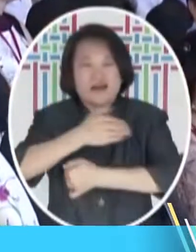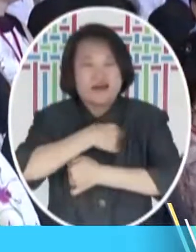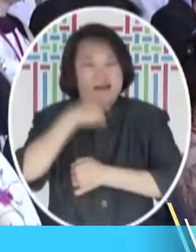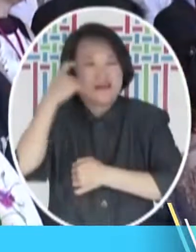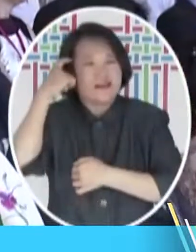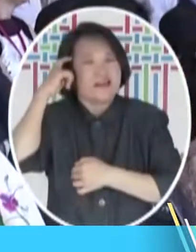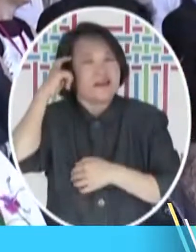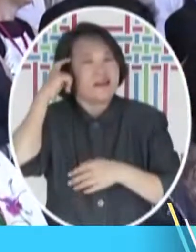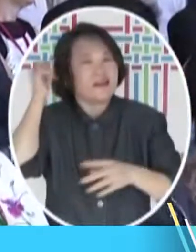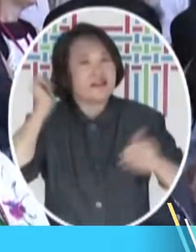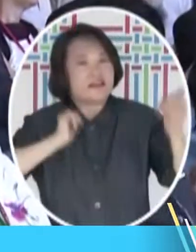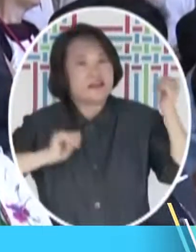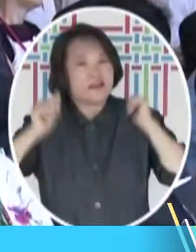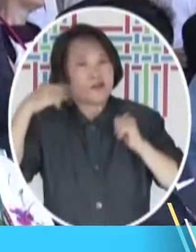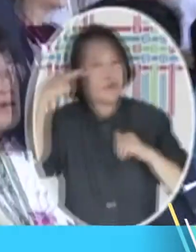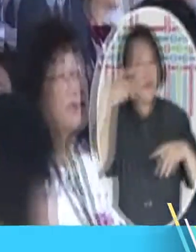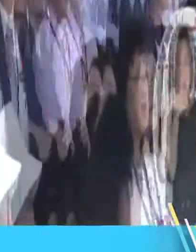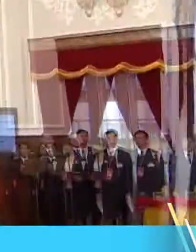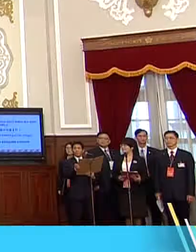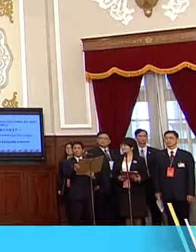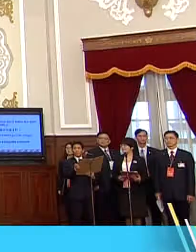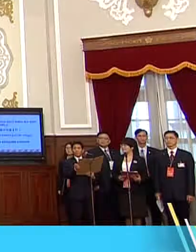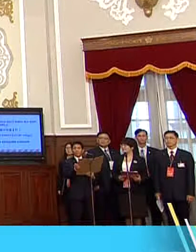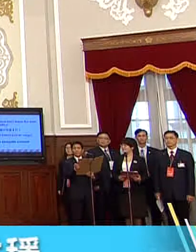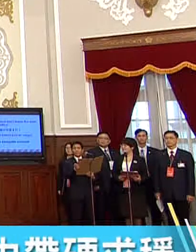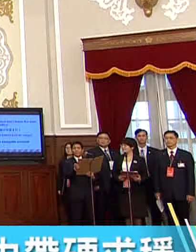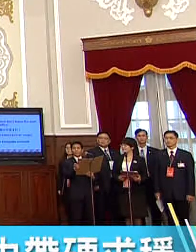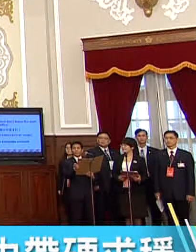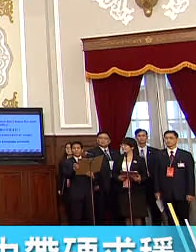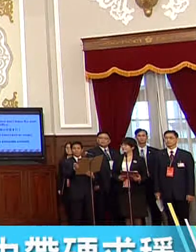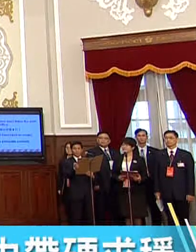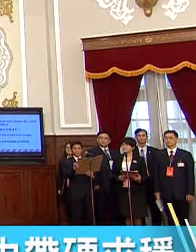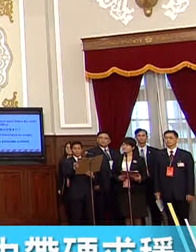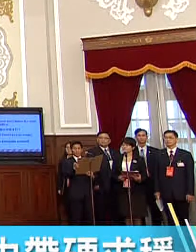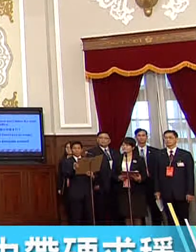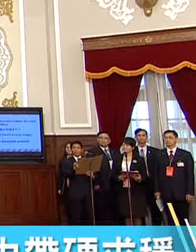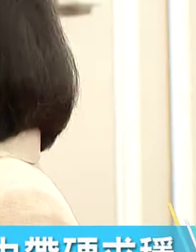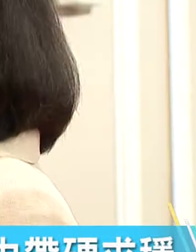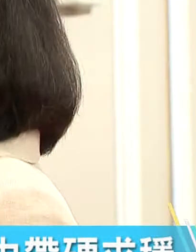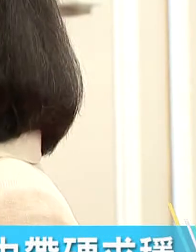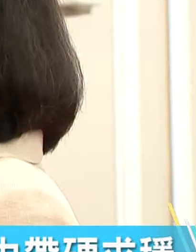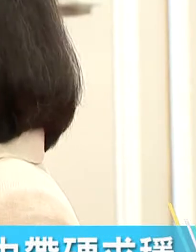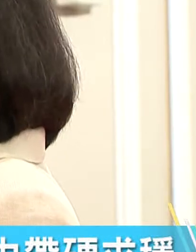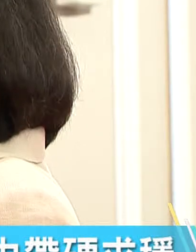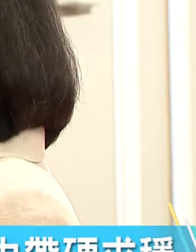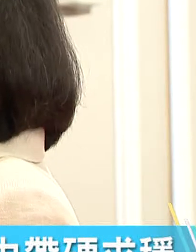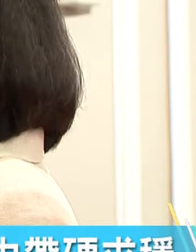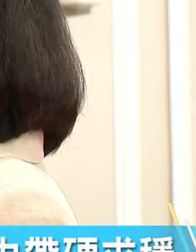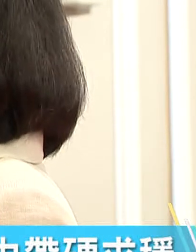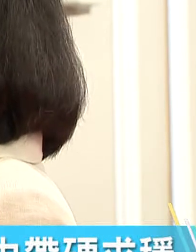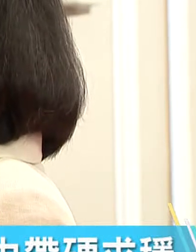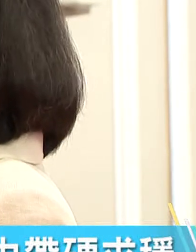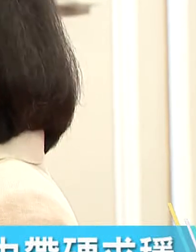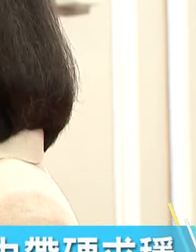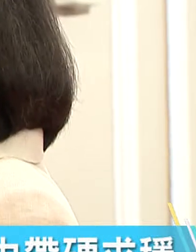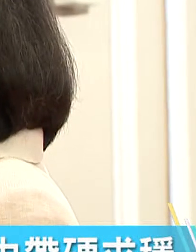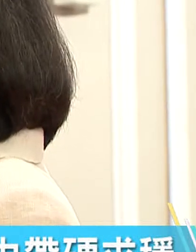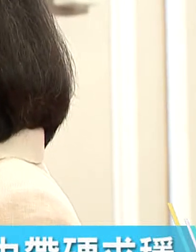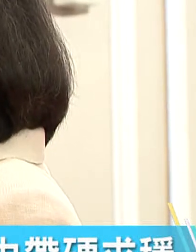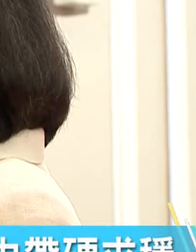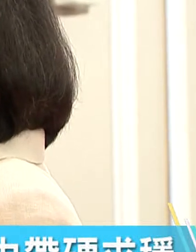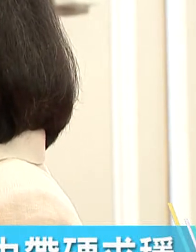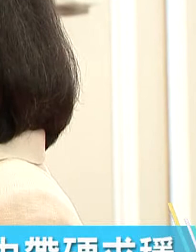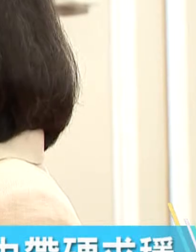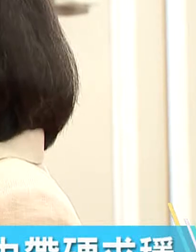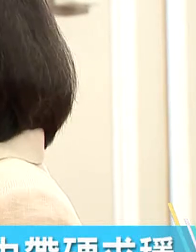回想起来，依然深受感动。 回顾蔡英文政府自从去年520上台以来，所谓的九二共识却始